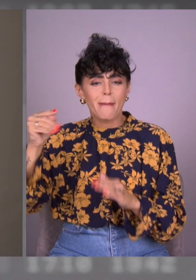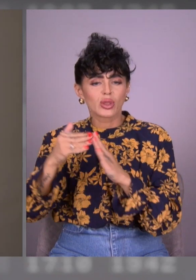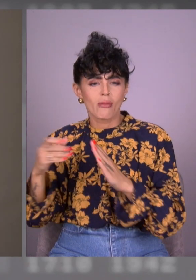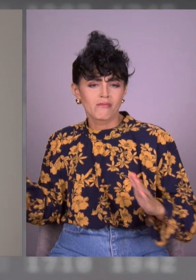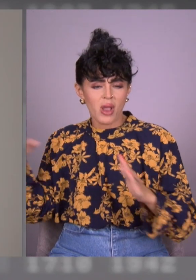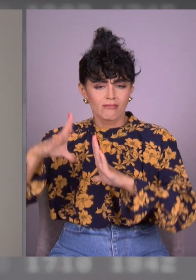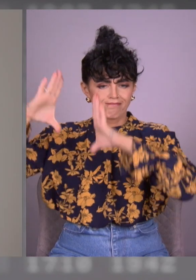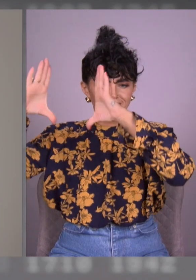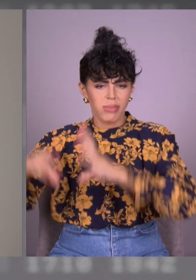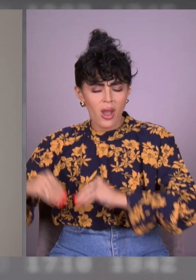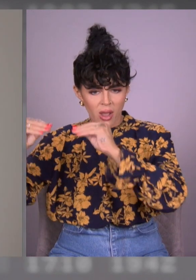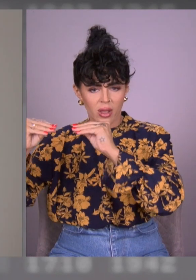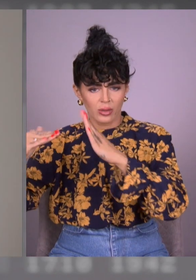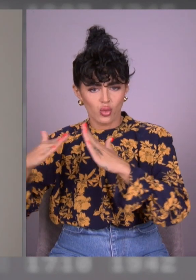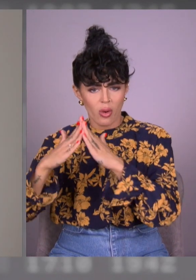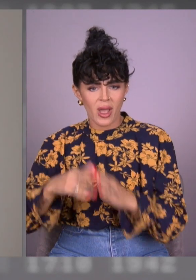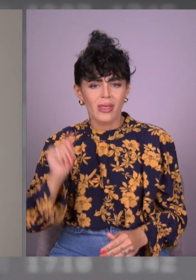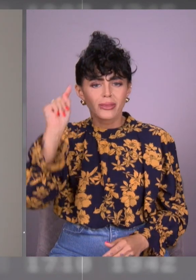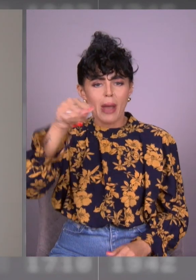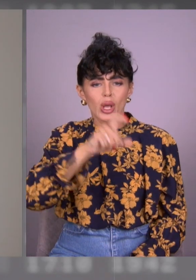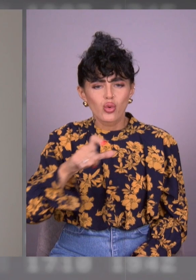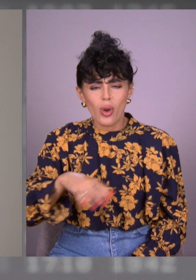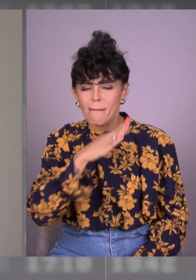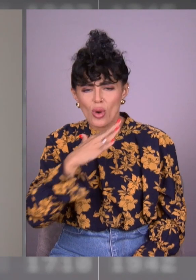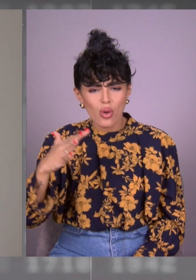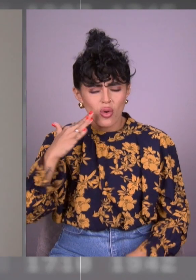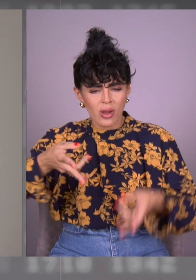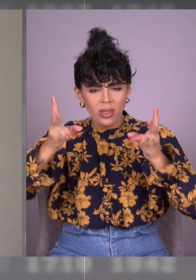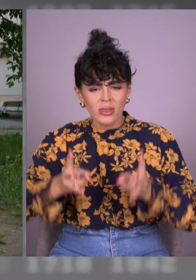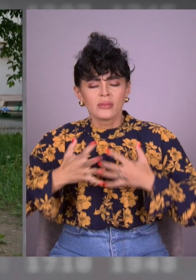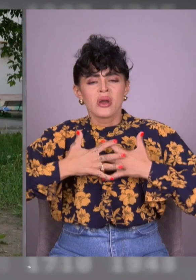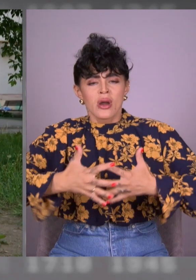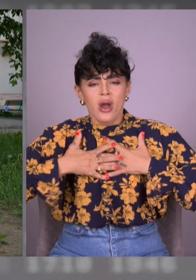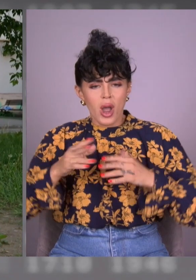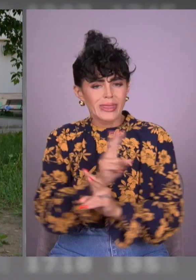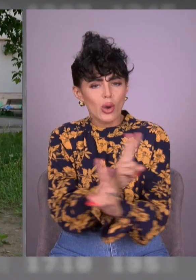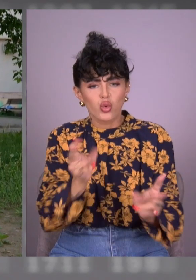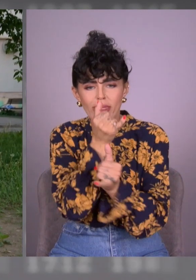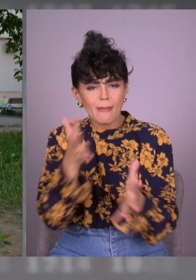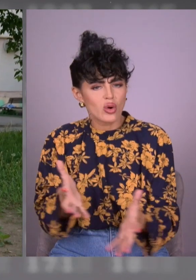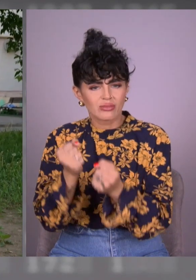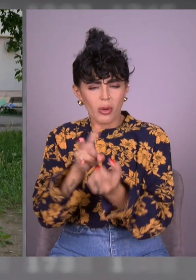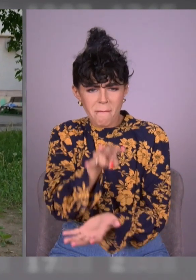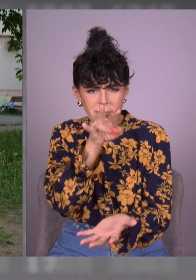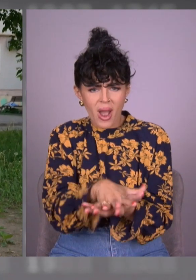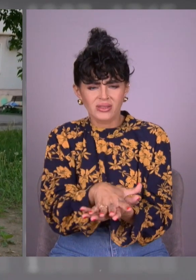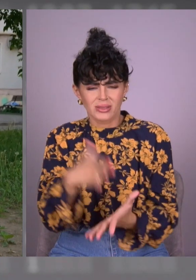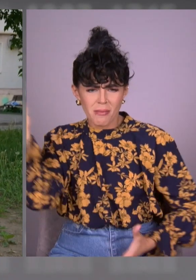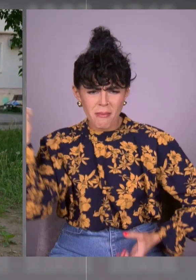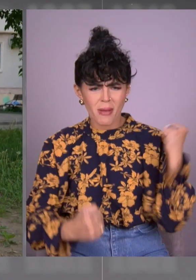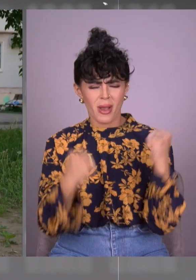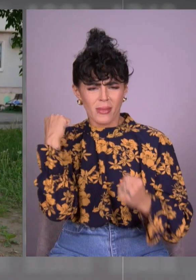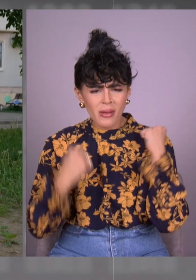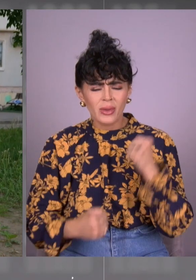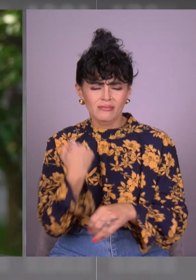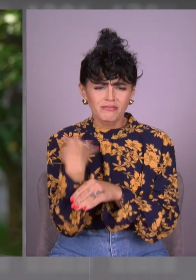він склався, а там люди, вони задихаються, і врятувати їх нікому. Постійно стріляли, ти не міг зорієнтуватися в